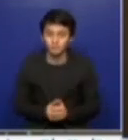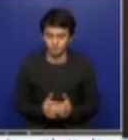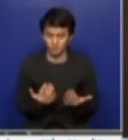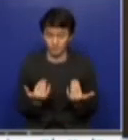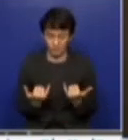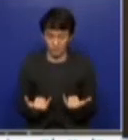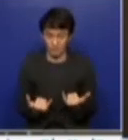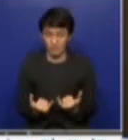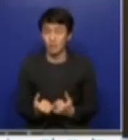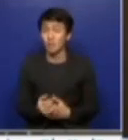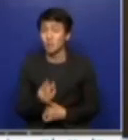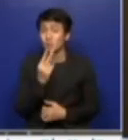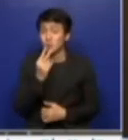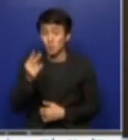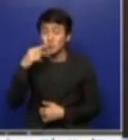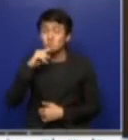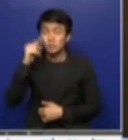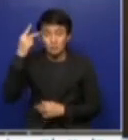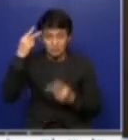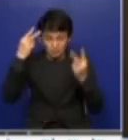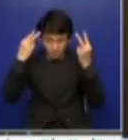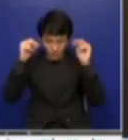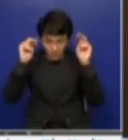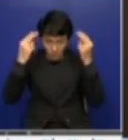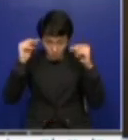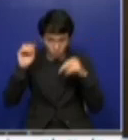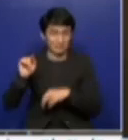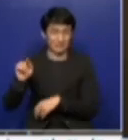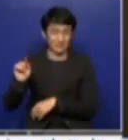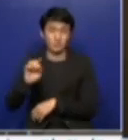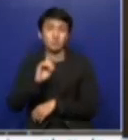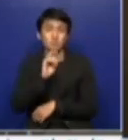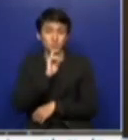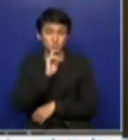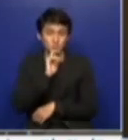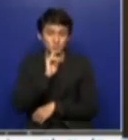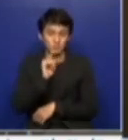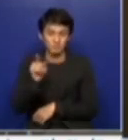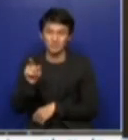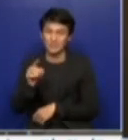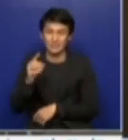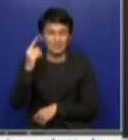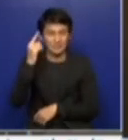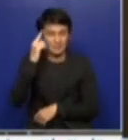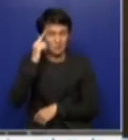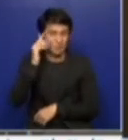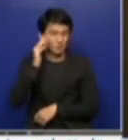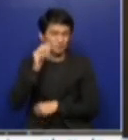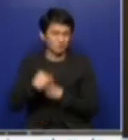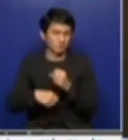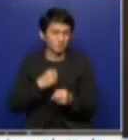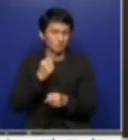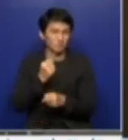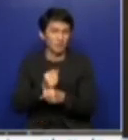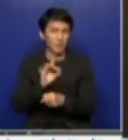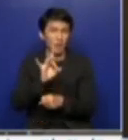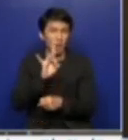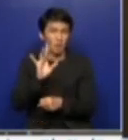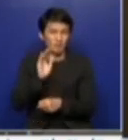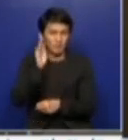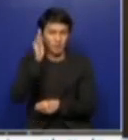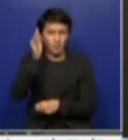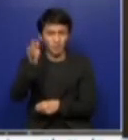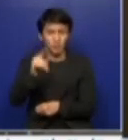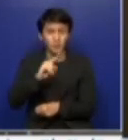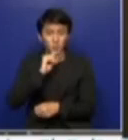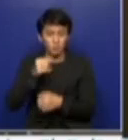านายกรัฐมนตรีท่านนี้ยังอยู่ยังบริหารอยู่ไม่ทราบว่าอีกร้อยปีลูกหลานที่มาชุม